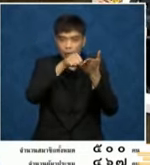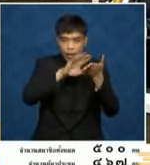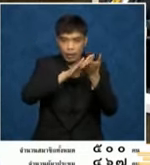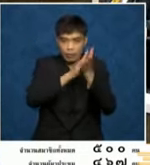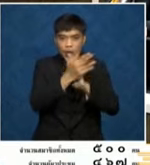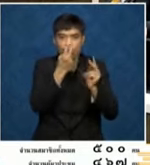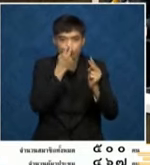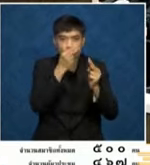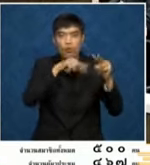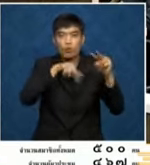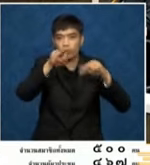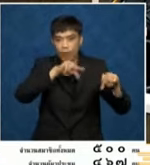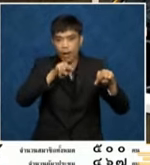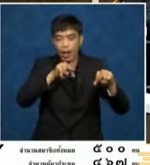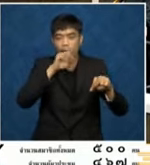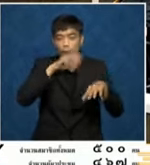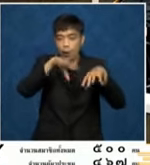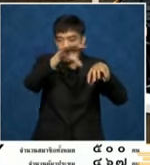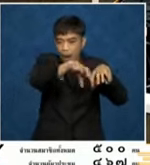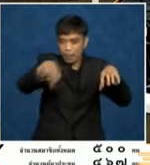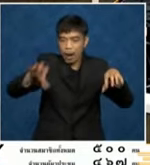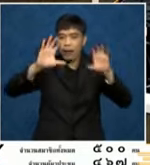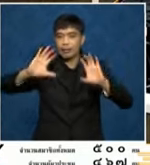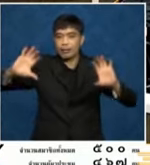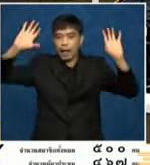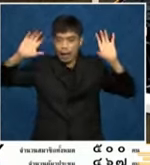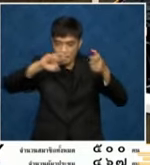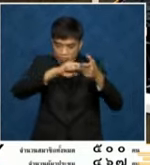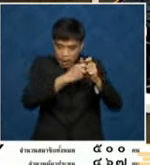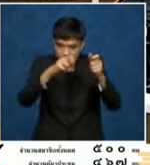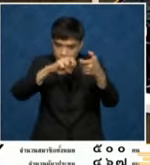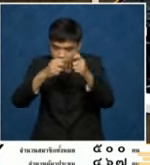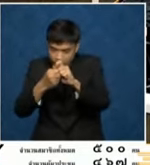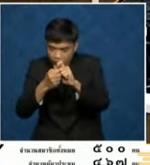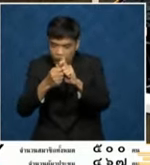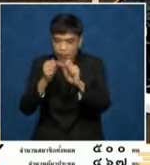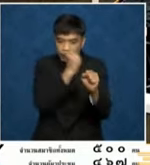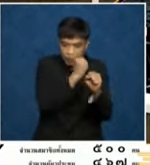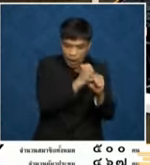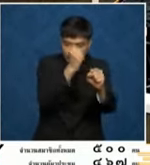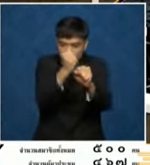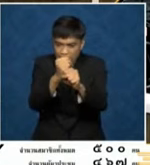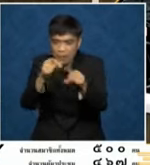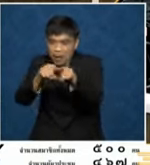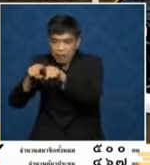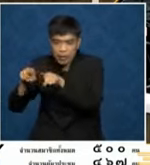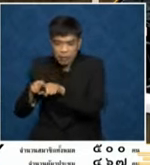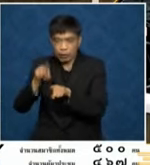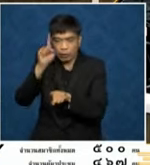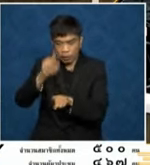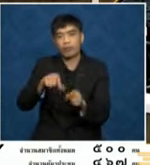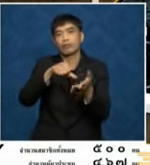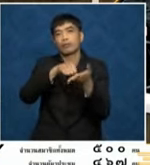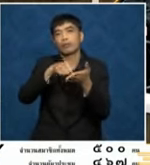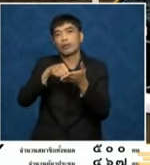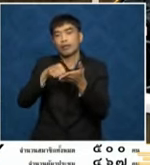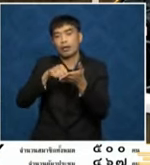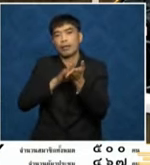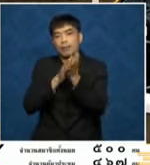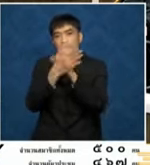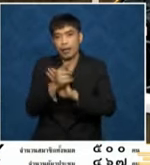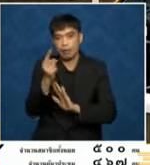ที่ต่างๆที่มีปัญหาหรือว่ามันมีความทับซ้อนทับซ้อนกับเรื่องอำนาจเนี่ยจะต้องไปแก้แต่ว่าสำนักงานคณะกรร